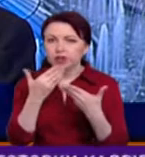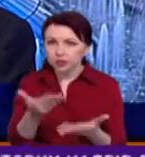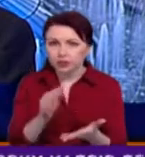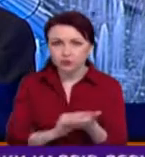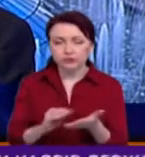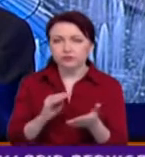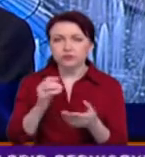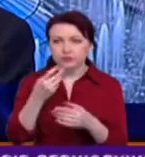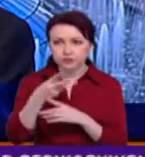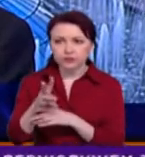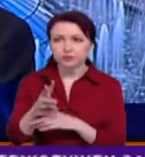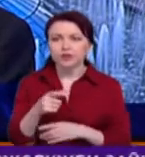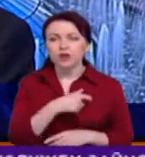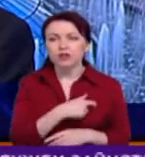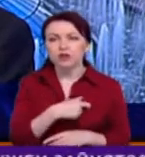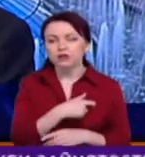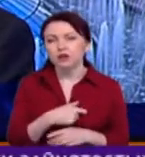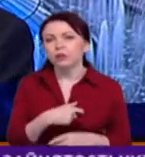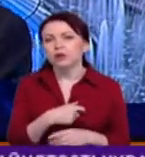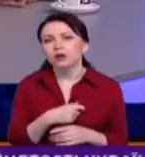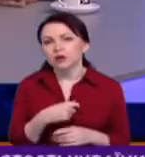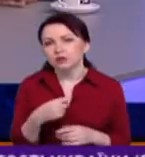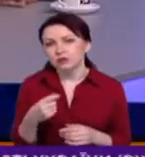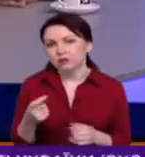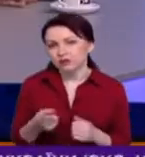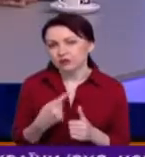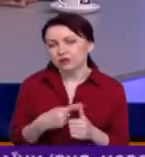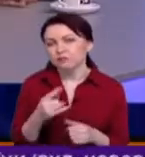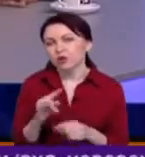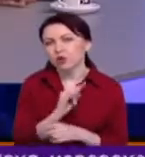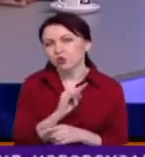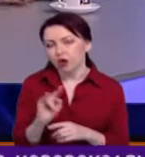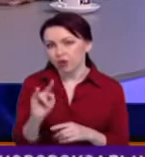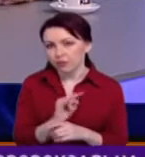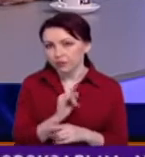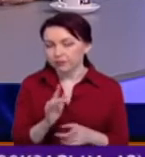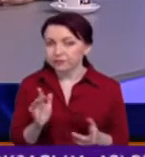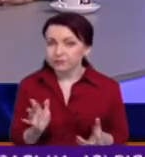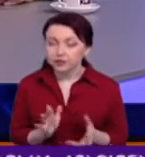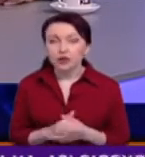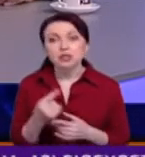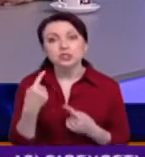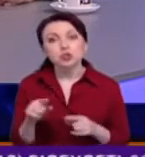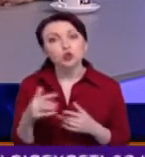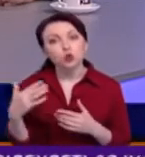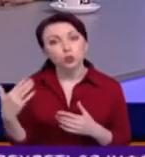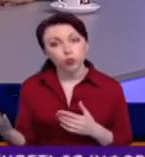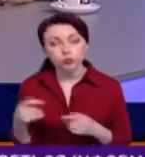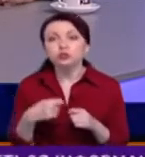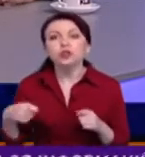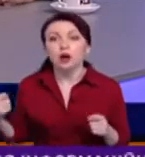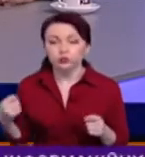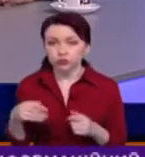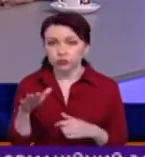процитую, Зеленський назвав нардепів брехунами через тяганину з його інаугурацією. Це другий такий посил. З іншого боку, на різних, ну,